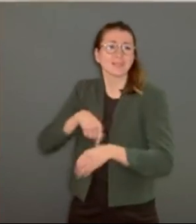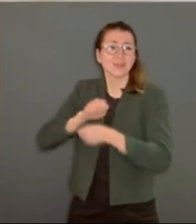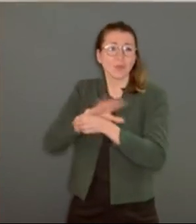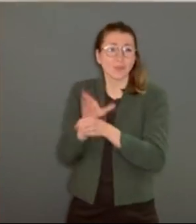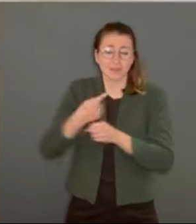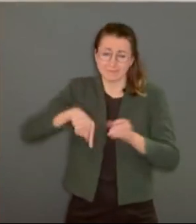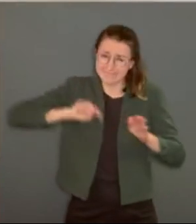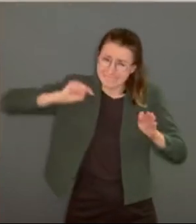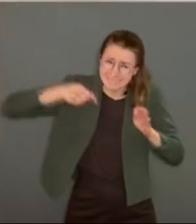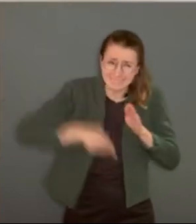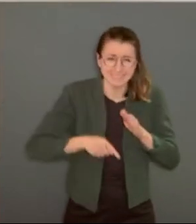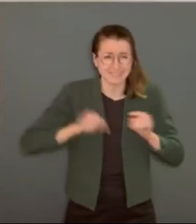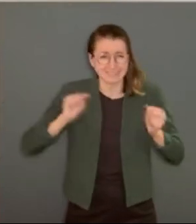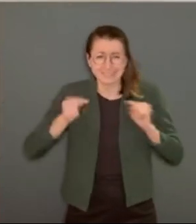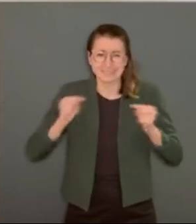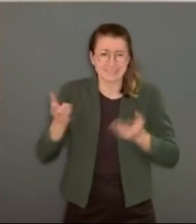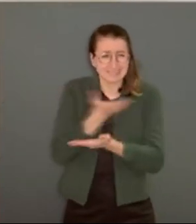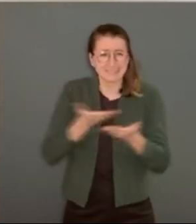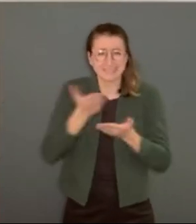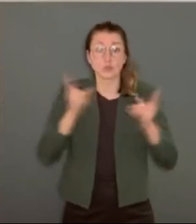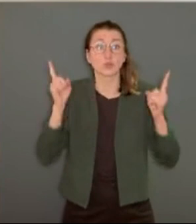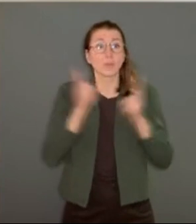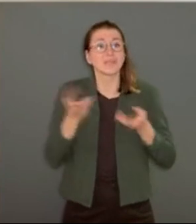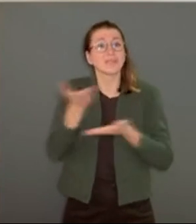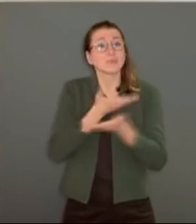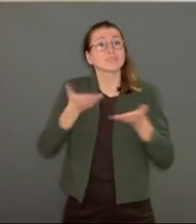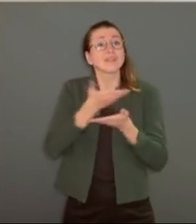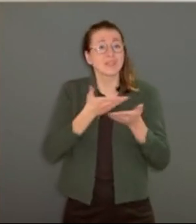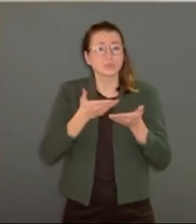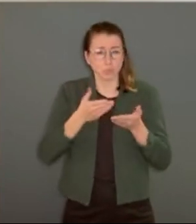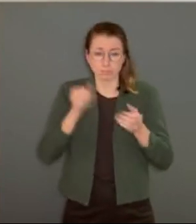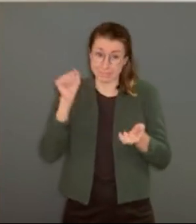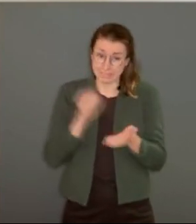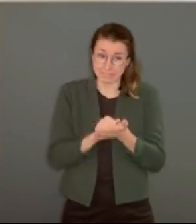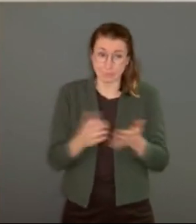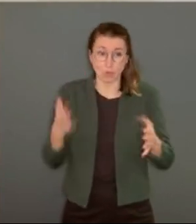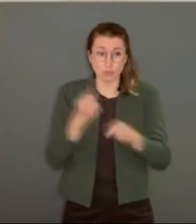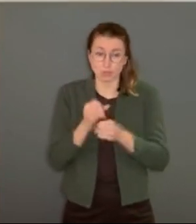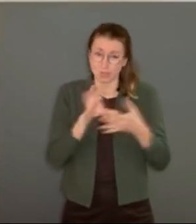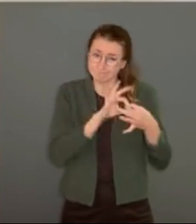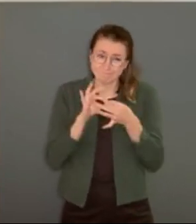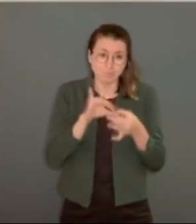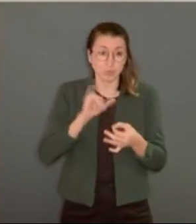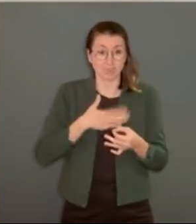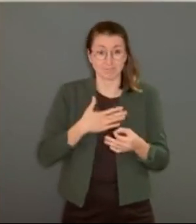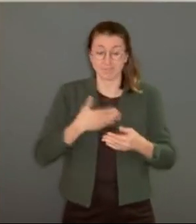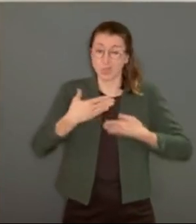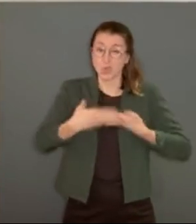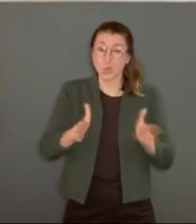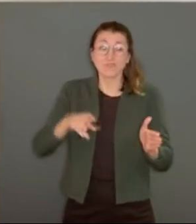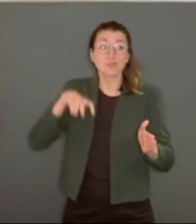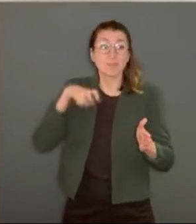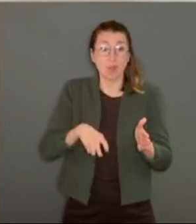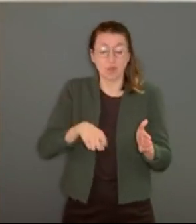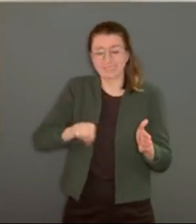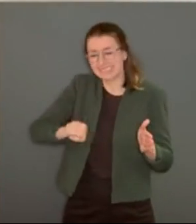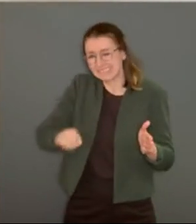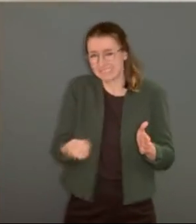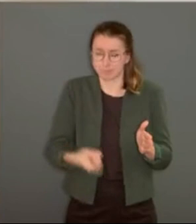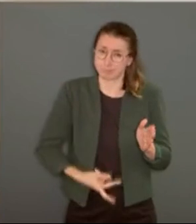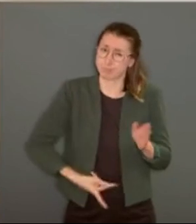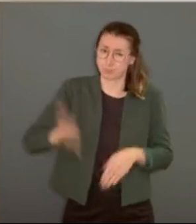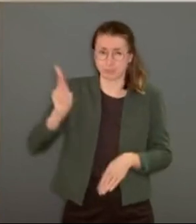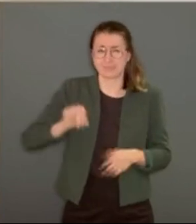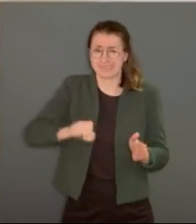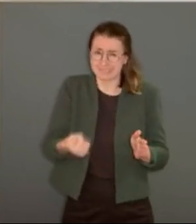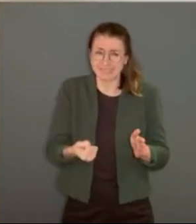esprit d'unité et de clarté de procéder à un confinement plus strict, avec des règles qui sont valables